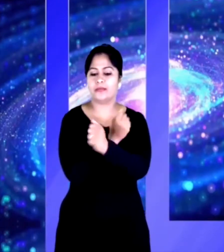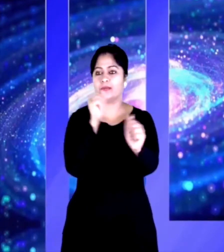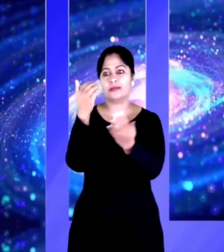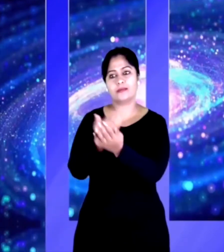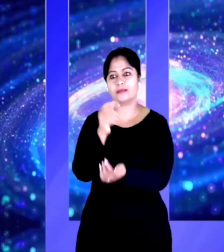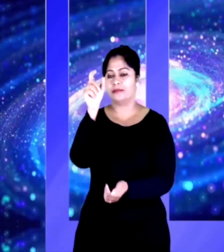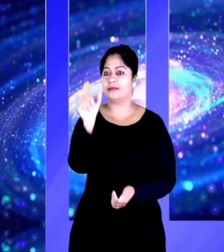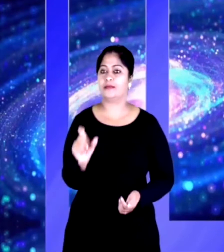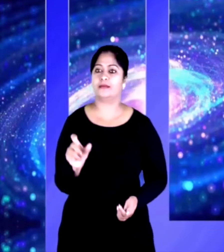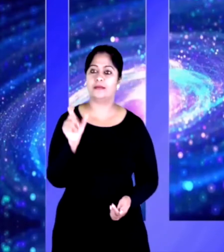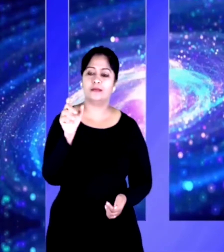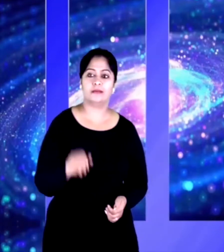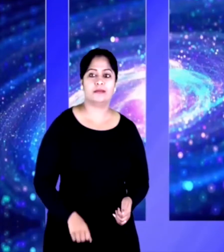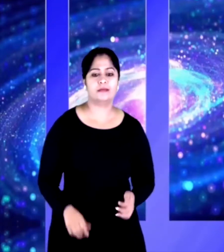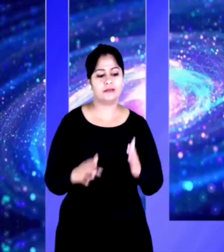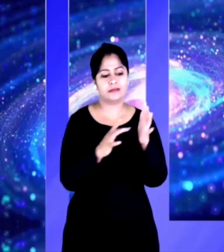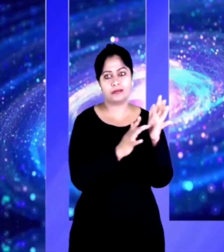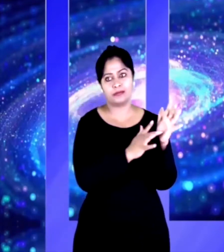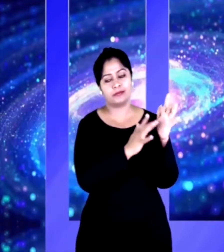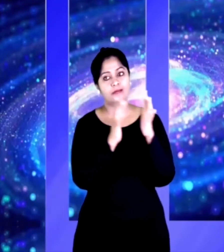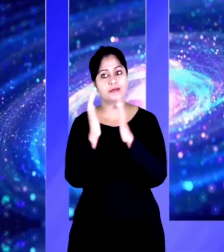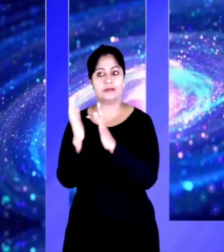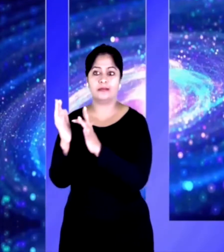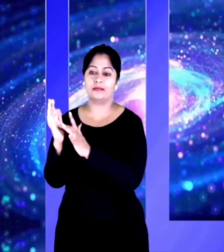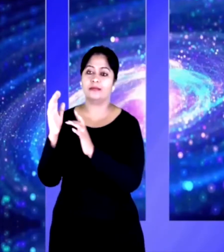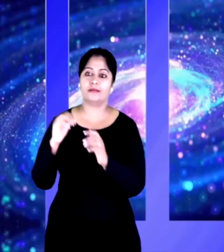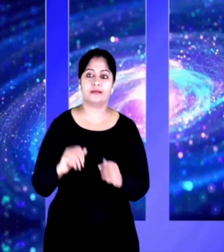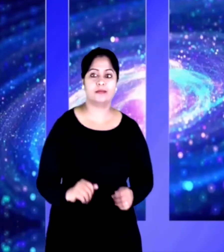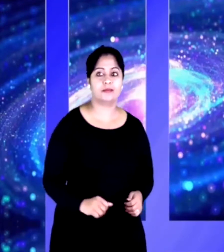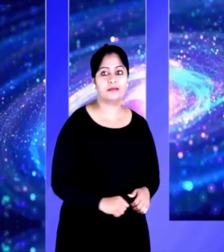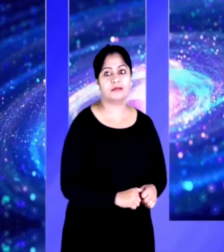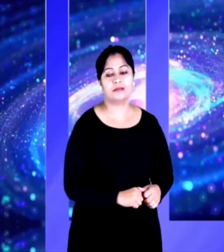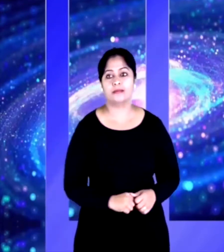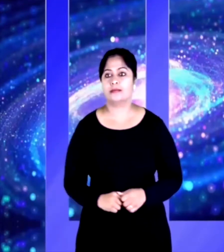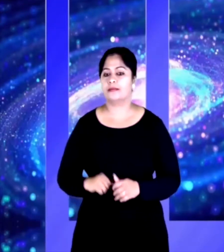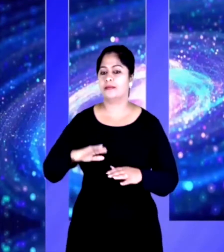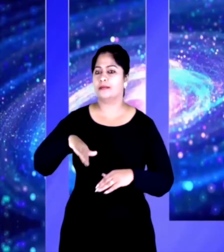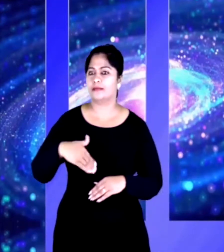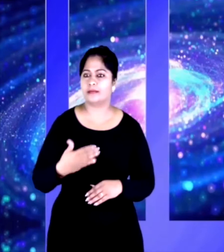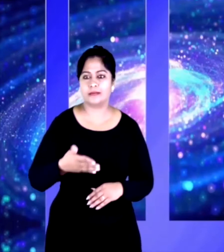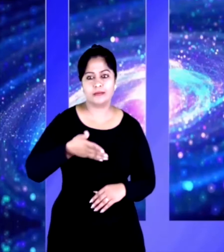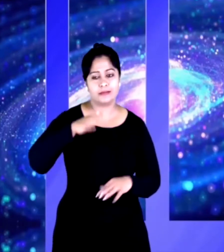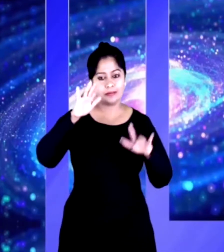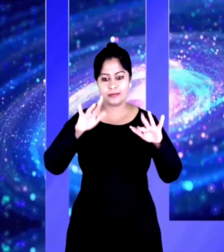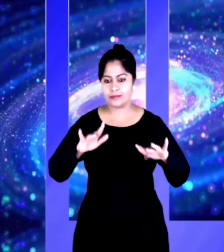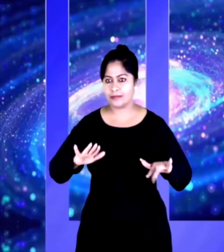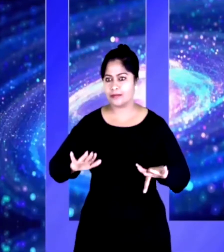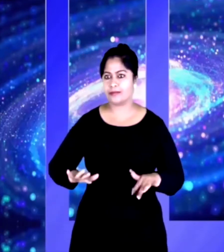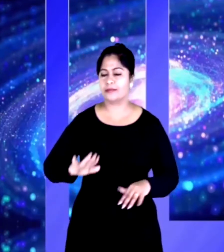ச்வாமிதத் சகர் ஏஷு மலைக்கி